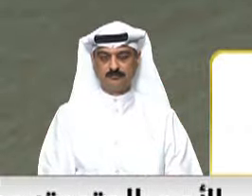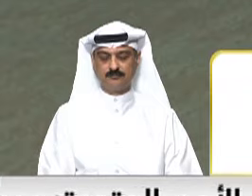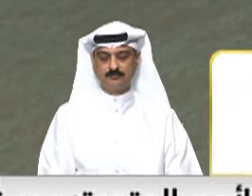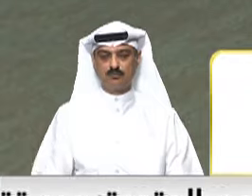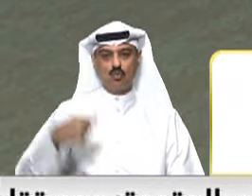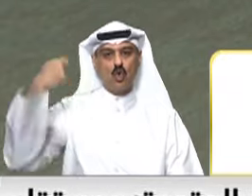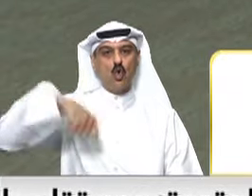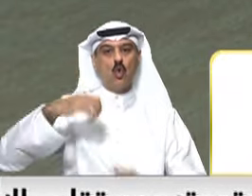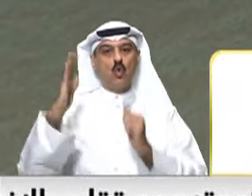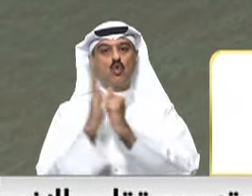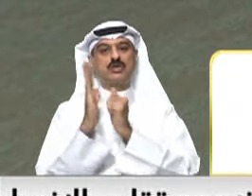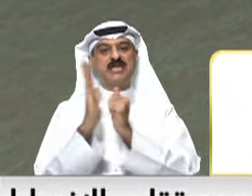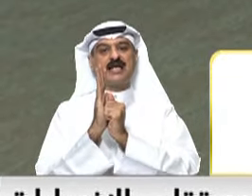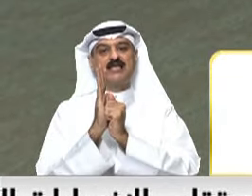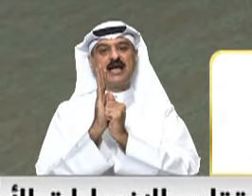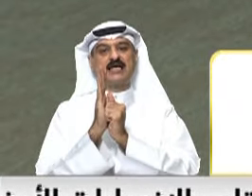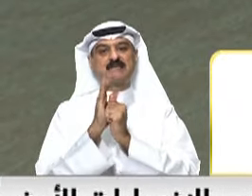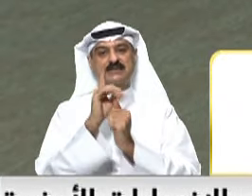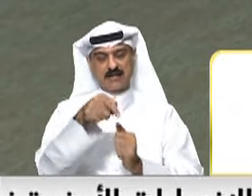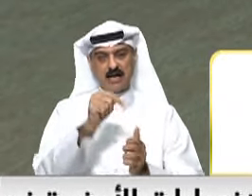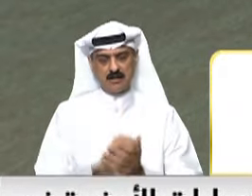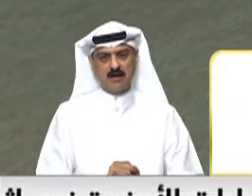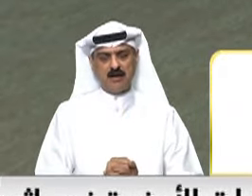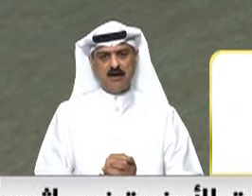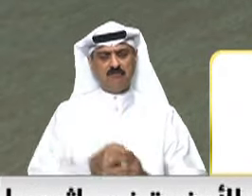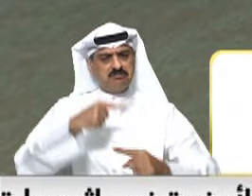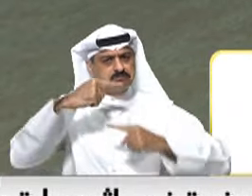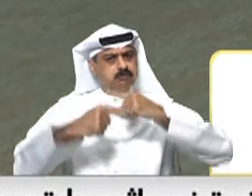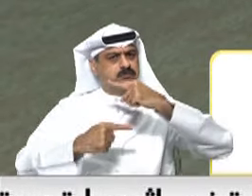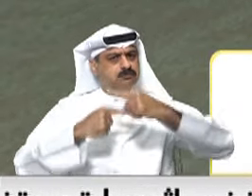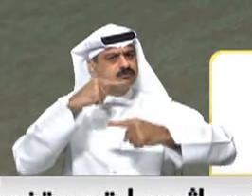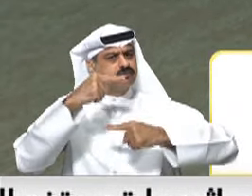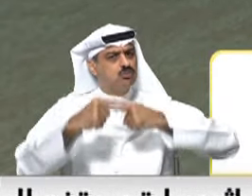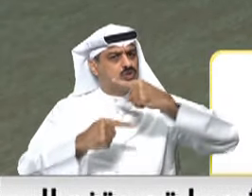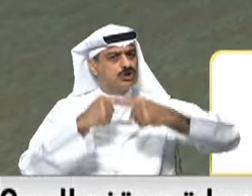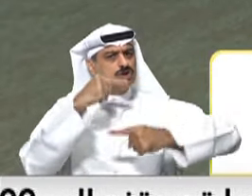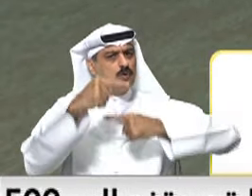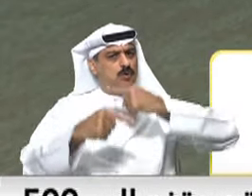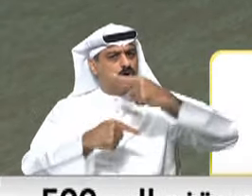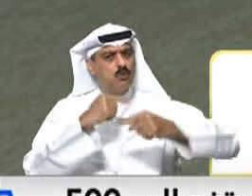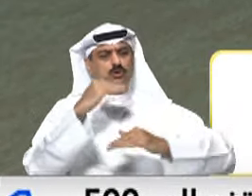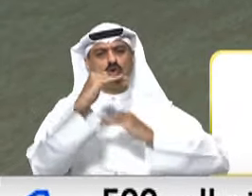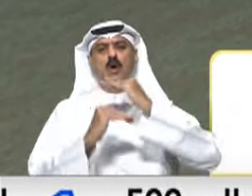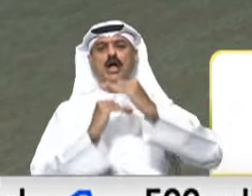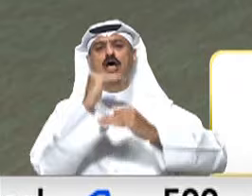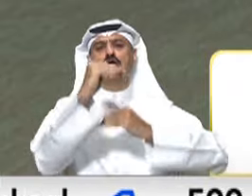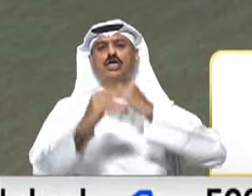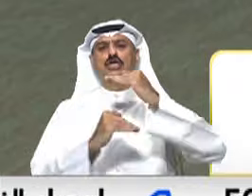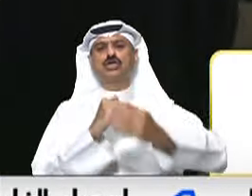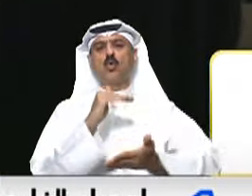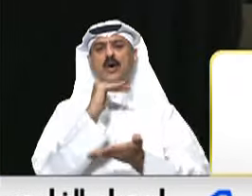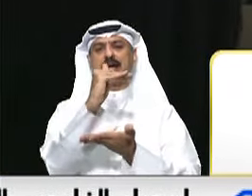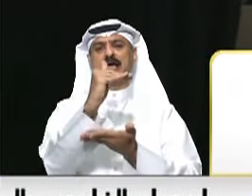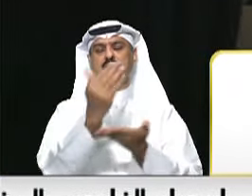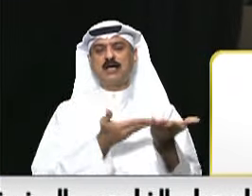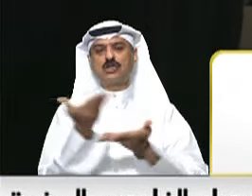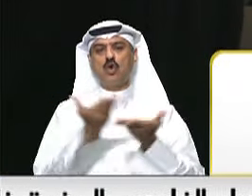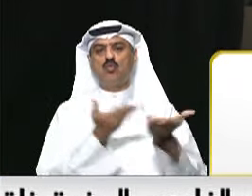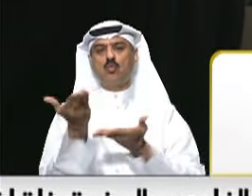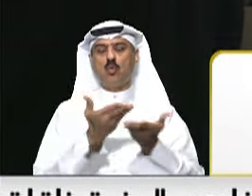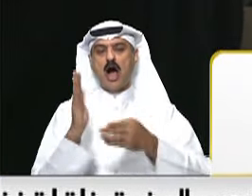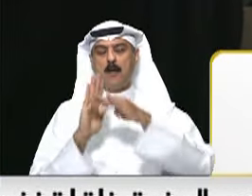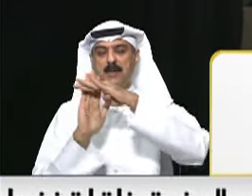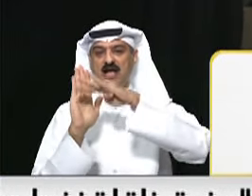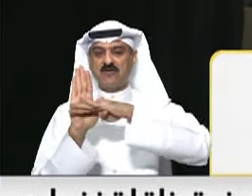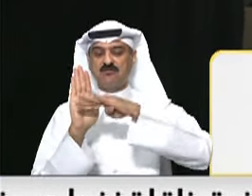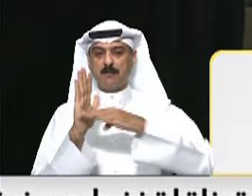المؤسسة العامة للرعاية السكنية تسابق الزمن في سبيل تطوير خدماتها الرقمية المقدمة للمواطنين، وتجلى